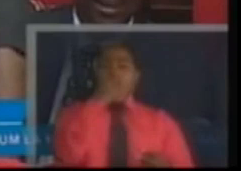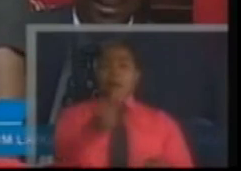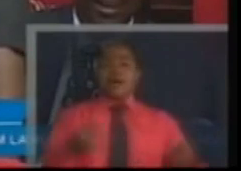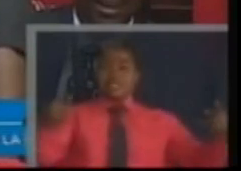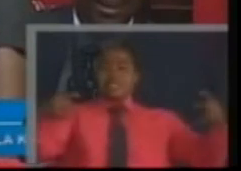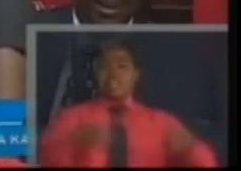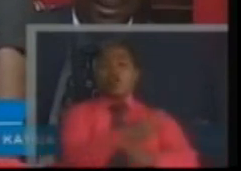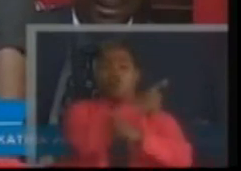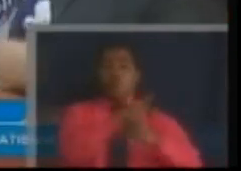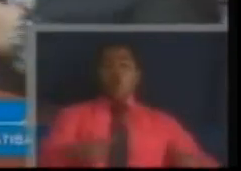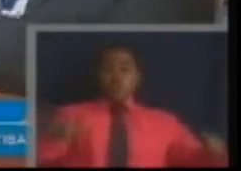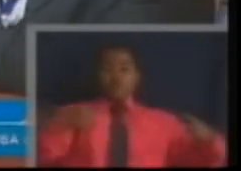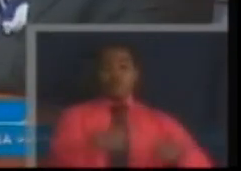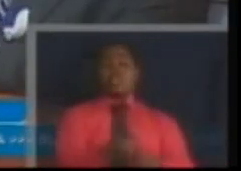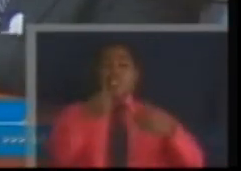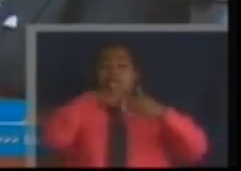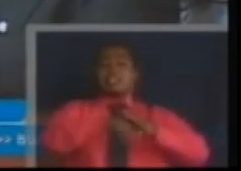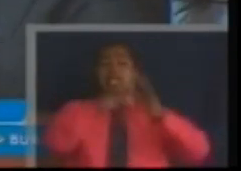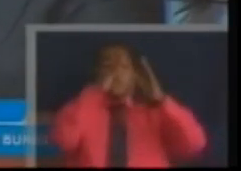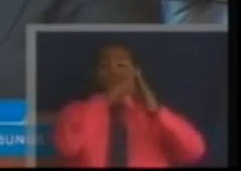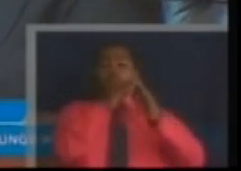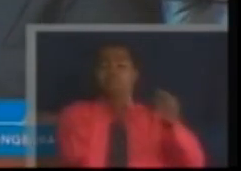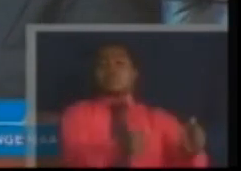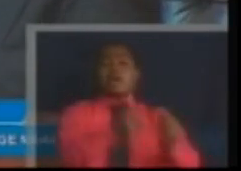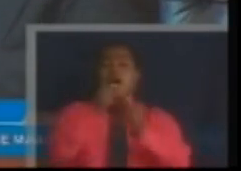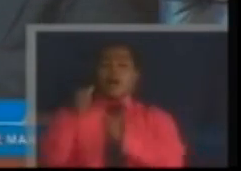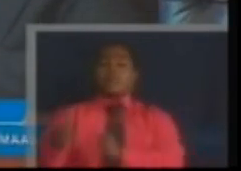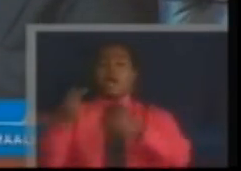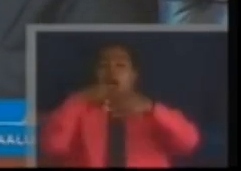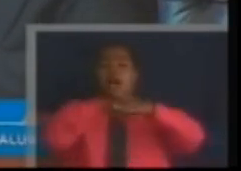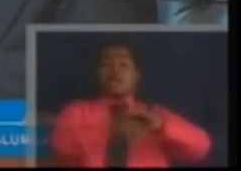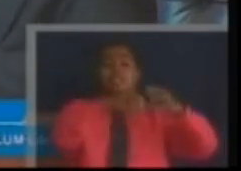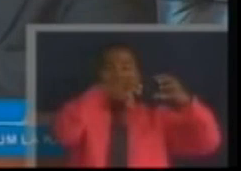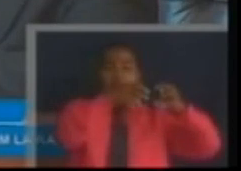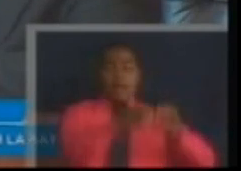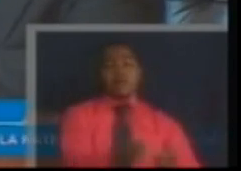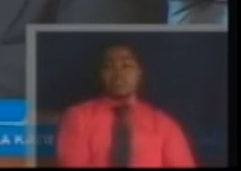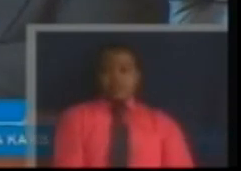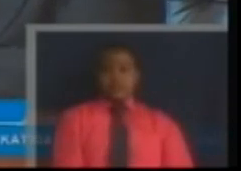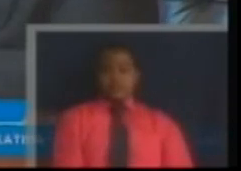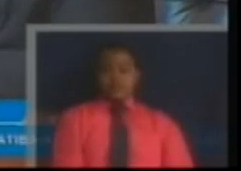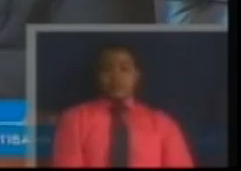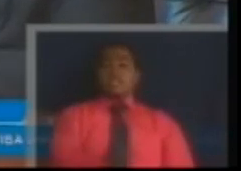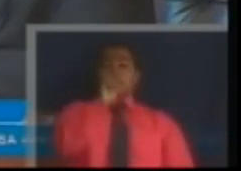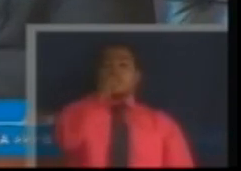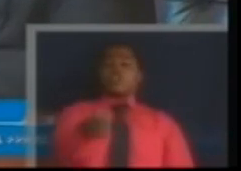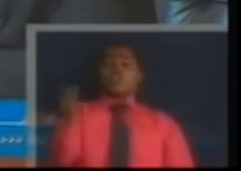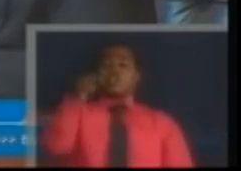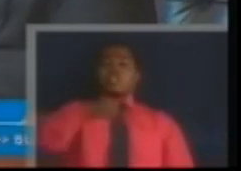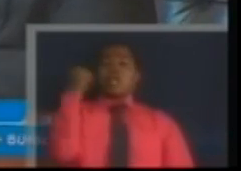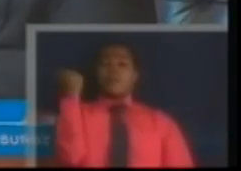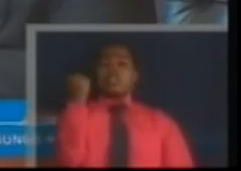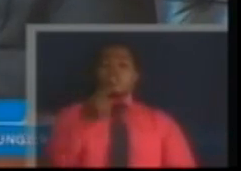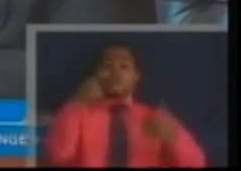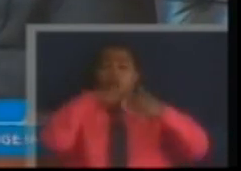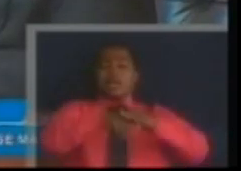katika nyumba za watu huko zimehamia kwenye kamati, na ndio inayotuletea shida kwenye kamati. Na kwa